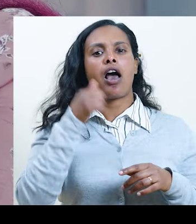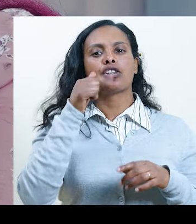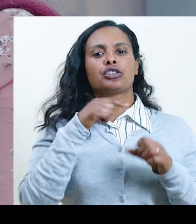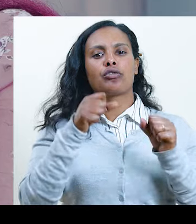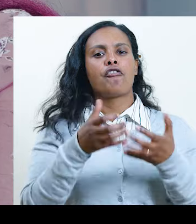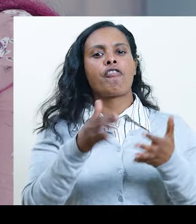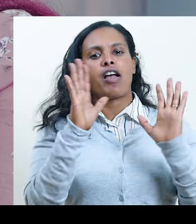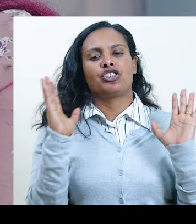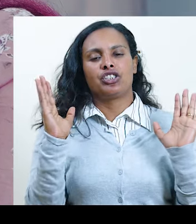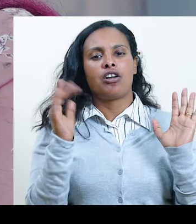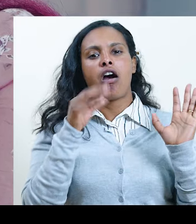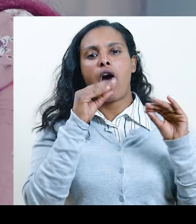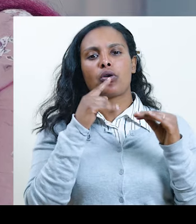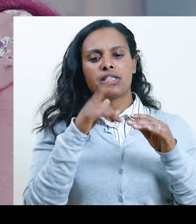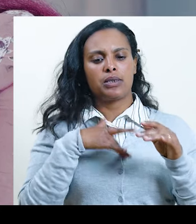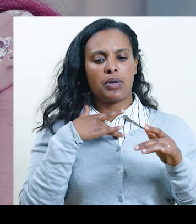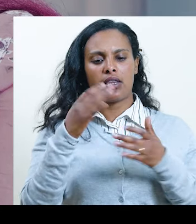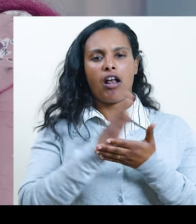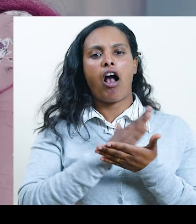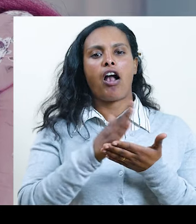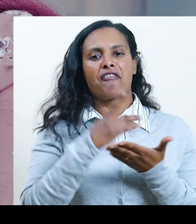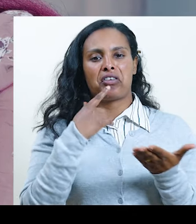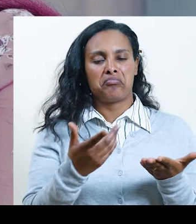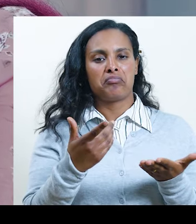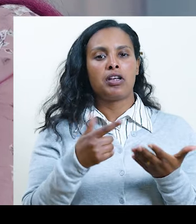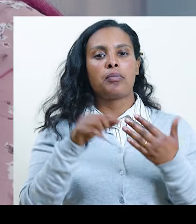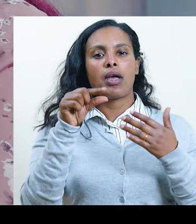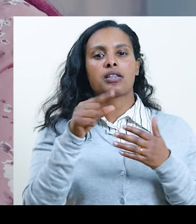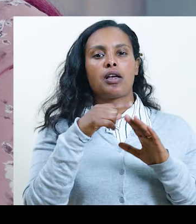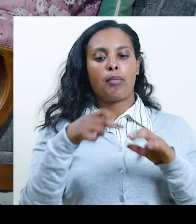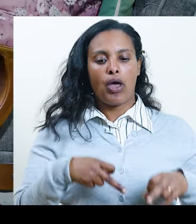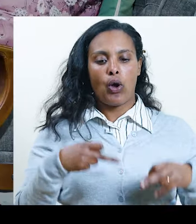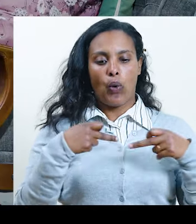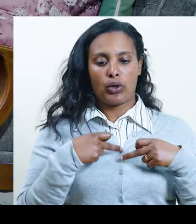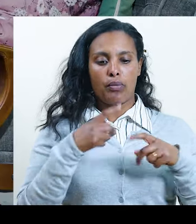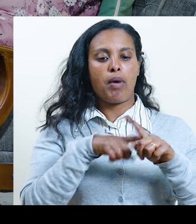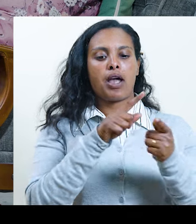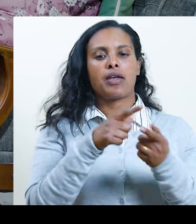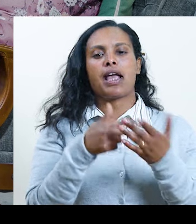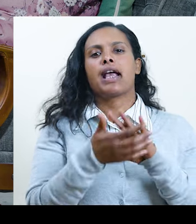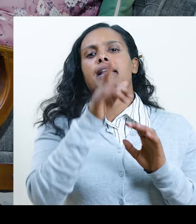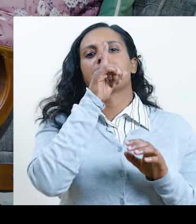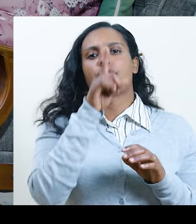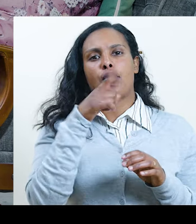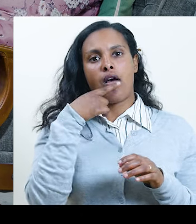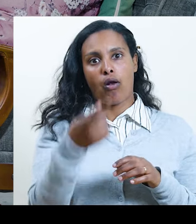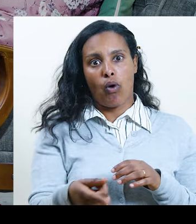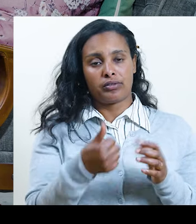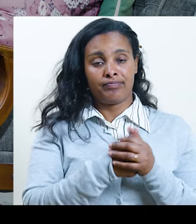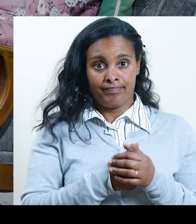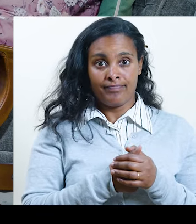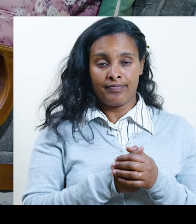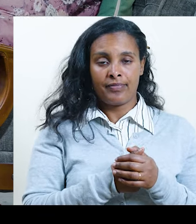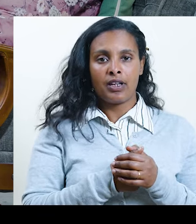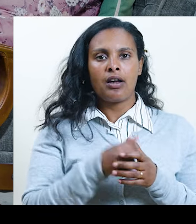ጥንካሬ እንደሆንልሽ ፍቀጂ አውሪኝ ስሜትሽን አካፊኝ ቢያንስ በቃ በህይወት ማገኘው ይሄንን ነው